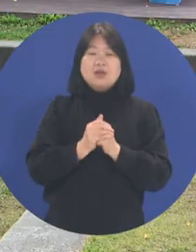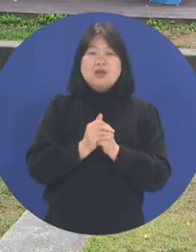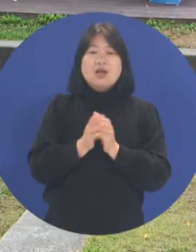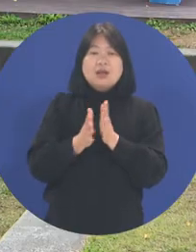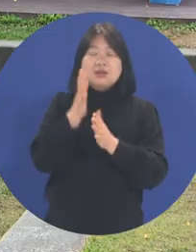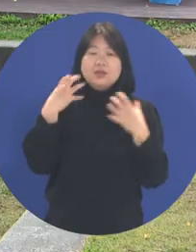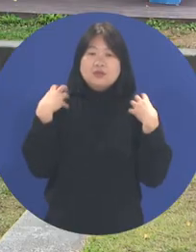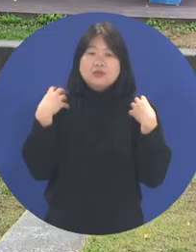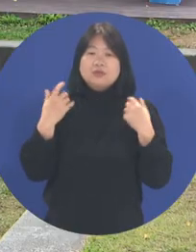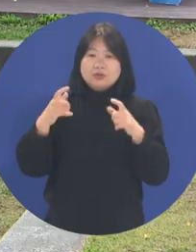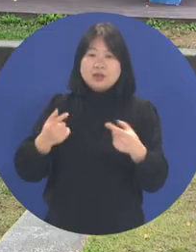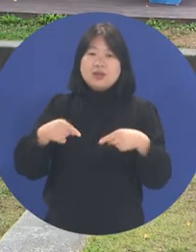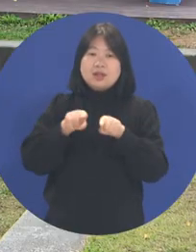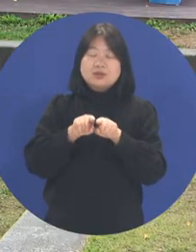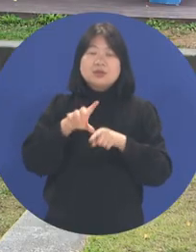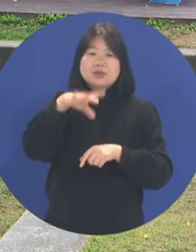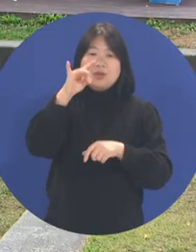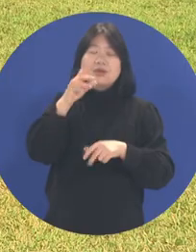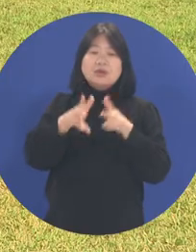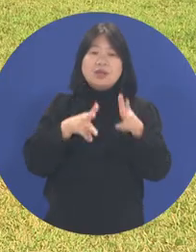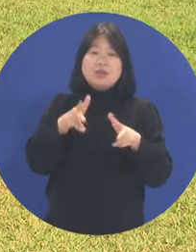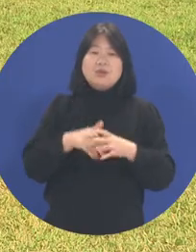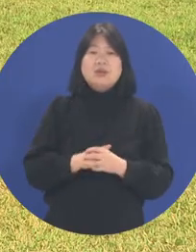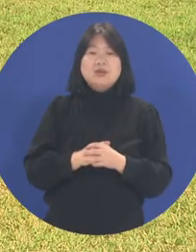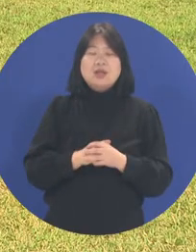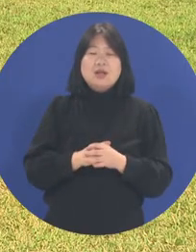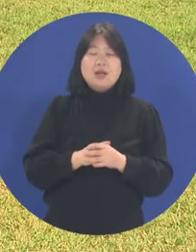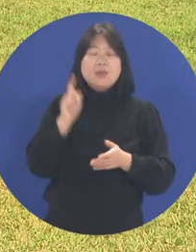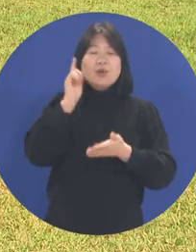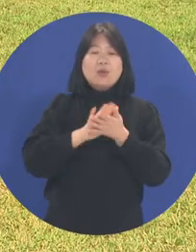협력해 추진하는 첫 사업입니다. 앞서 경기